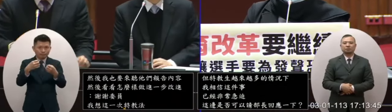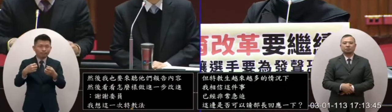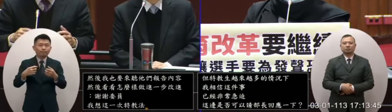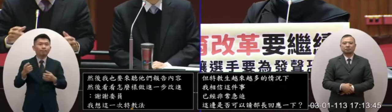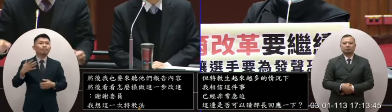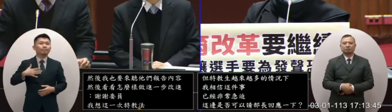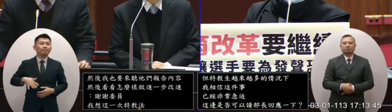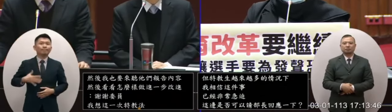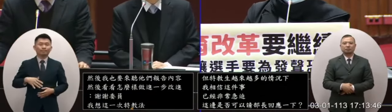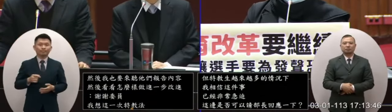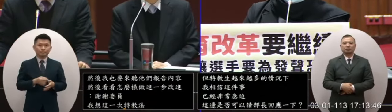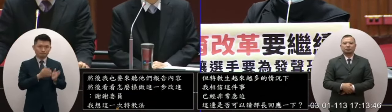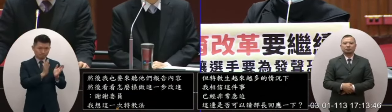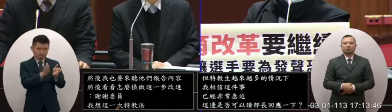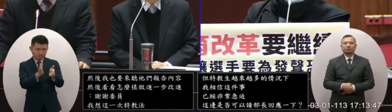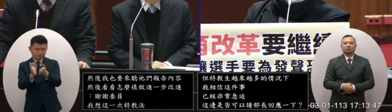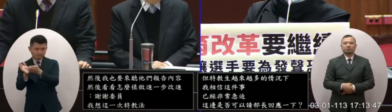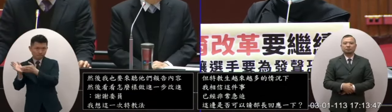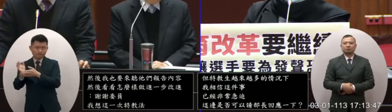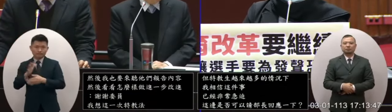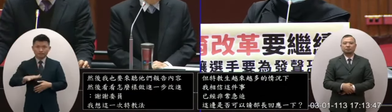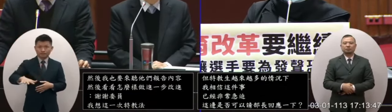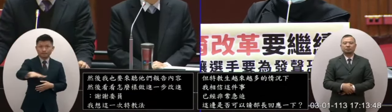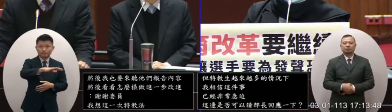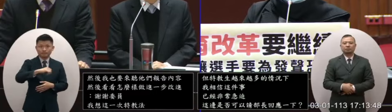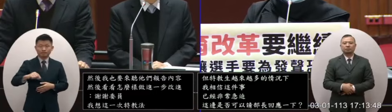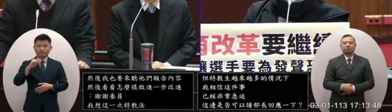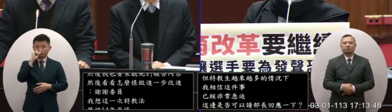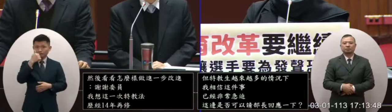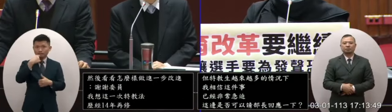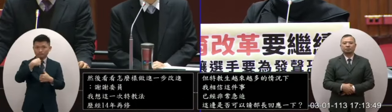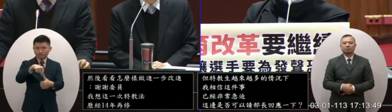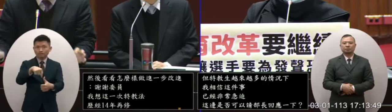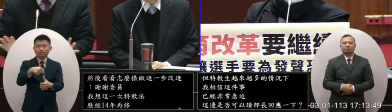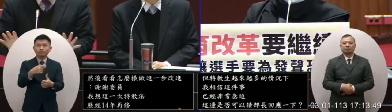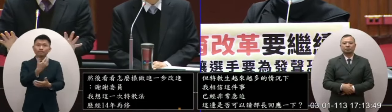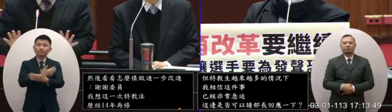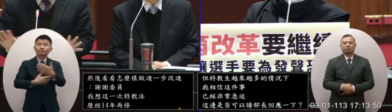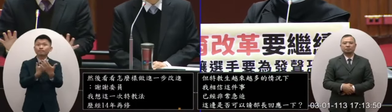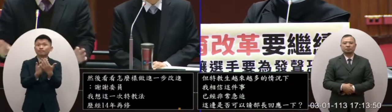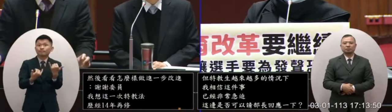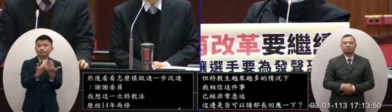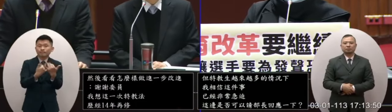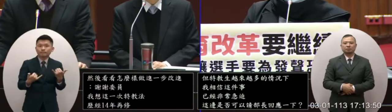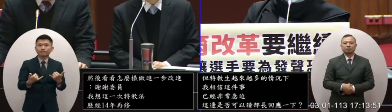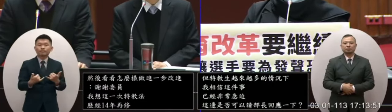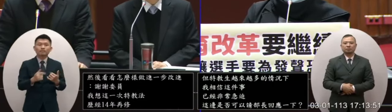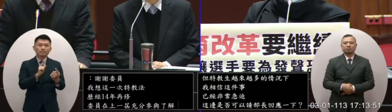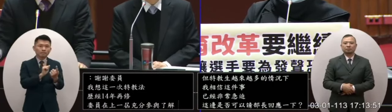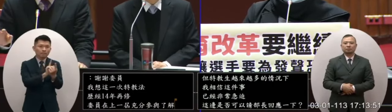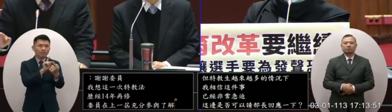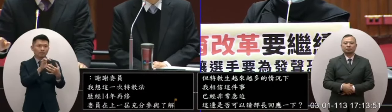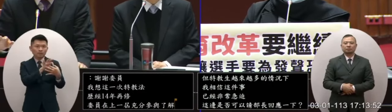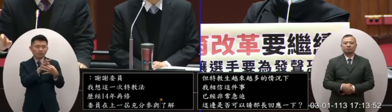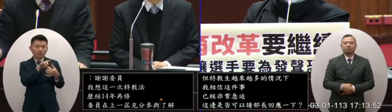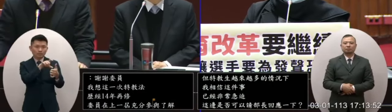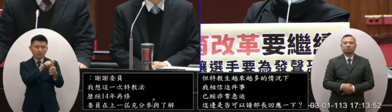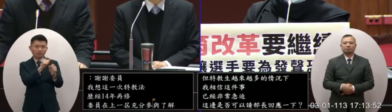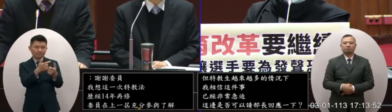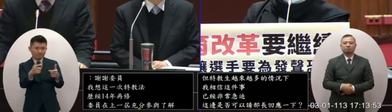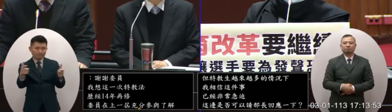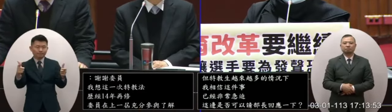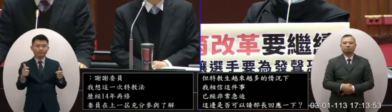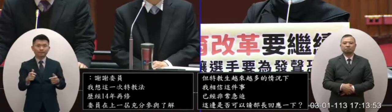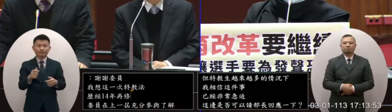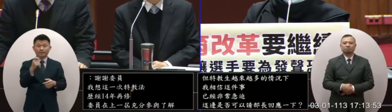实是一个比较全面性的，将我们面对特教生的所相关的这些议题因为目前也都几